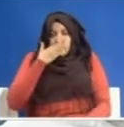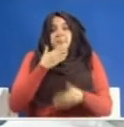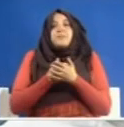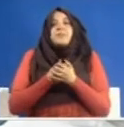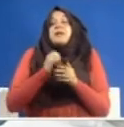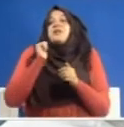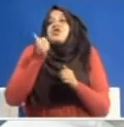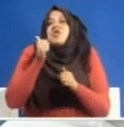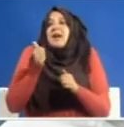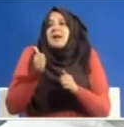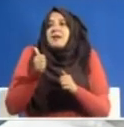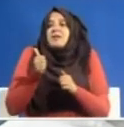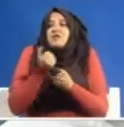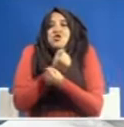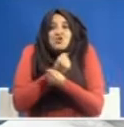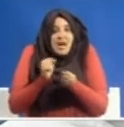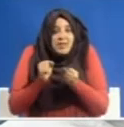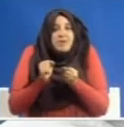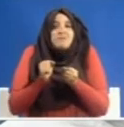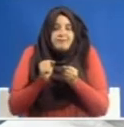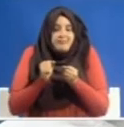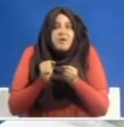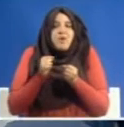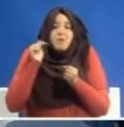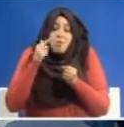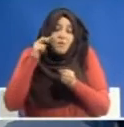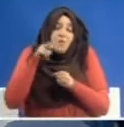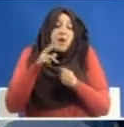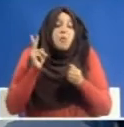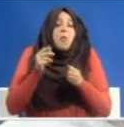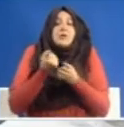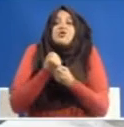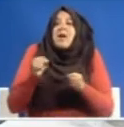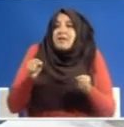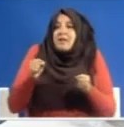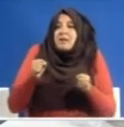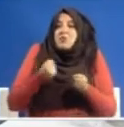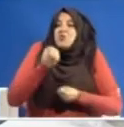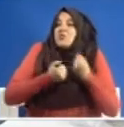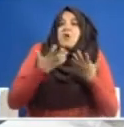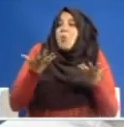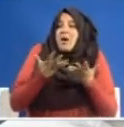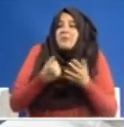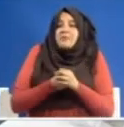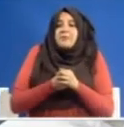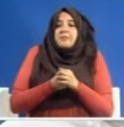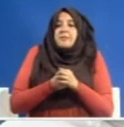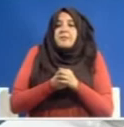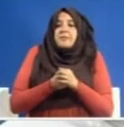شرعا. ناخذ هذا نشفوا عليه، كل ضرر معتبر شرعا. كي نروحوا للضرر المعتبر